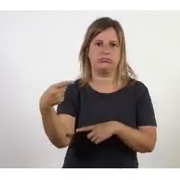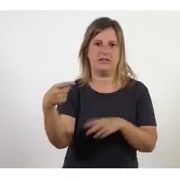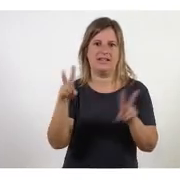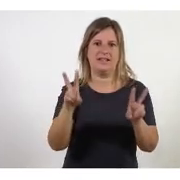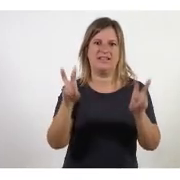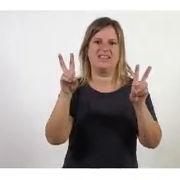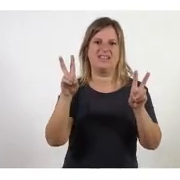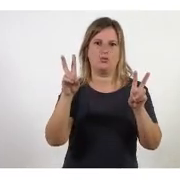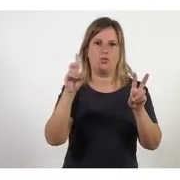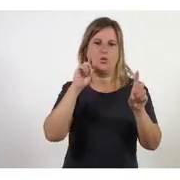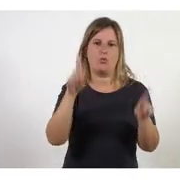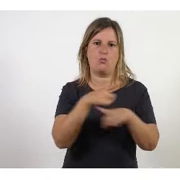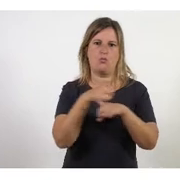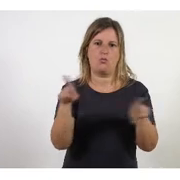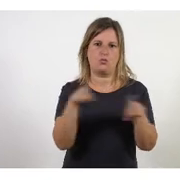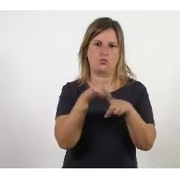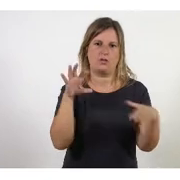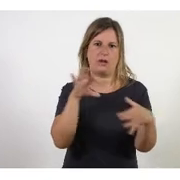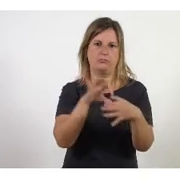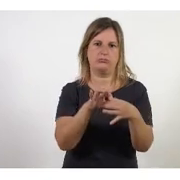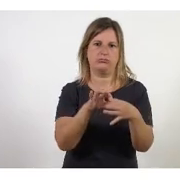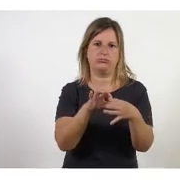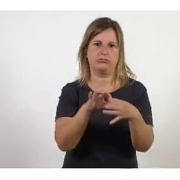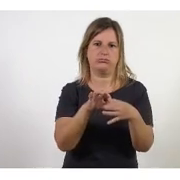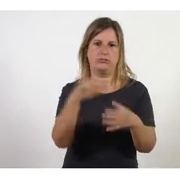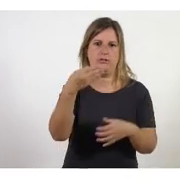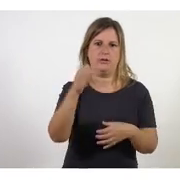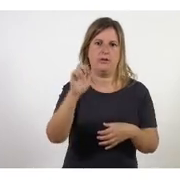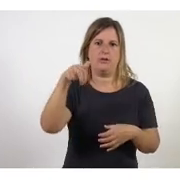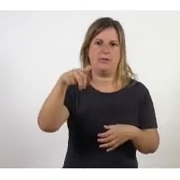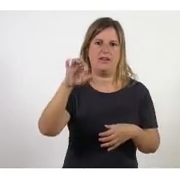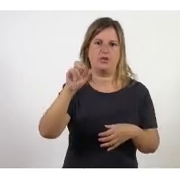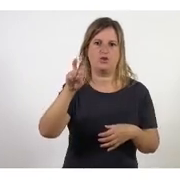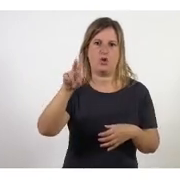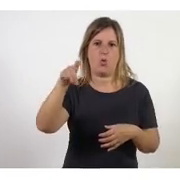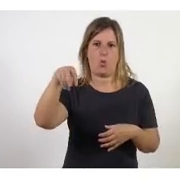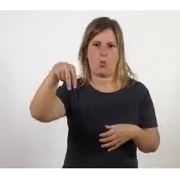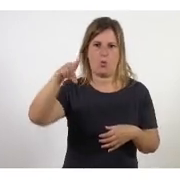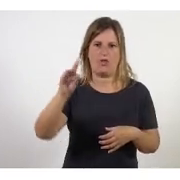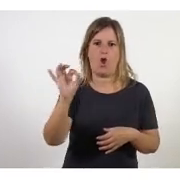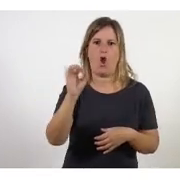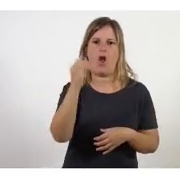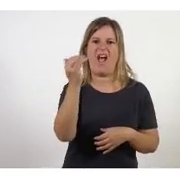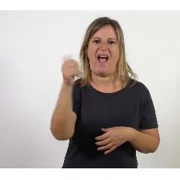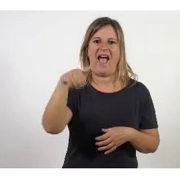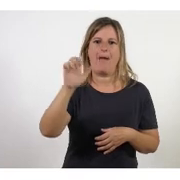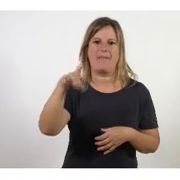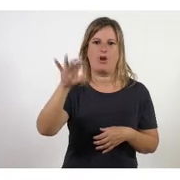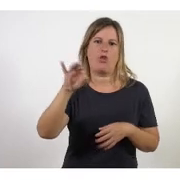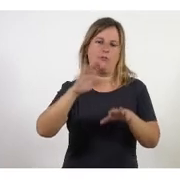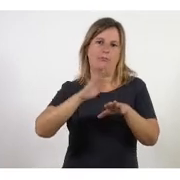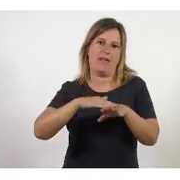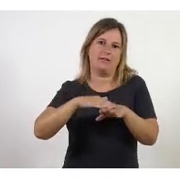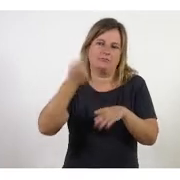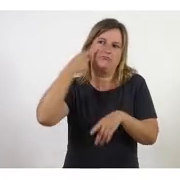titulet allà baix petit que posi music o música, dos punts, bensound.com o Jamendo. Donar crèdit, no? Dir, això